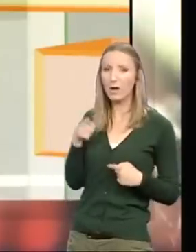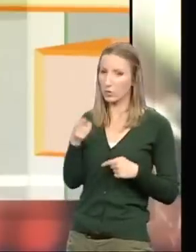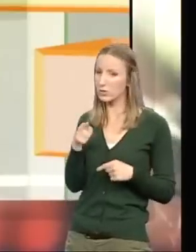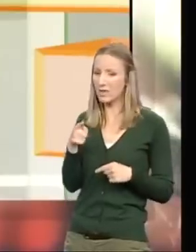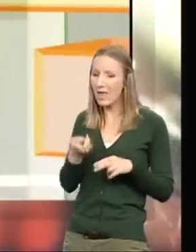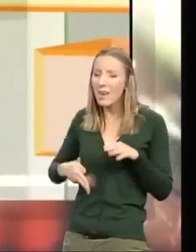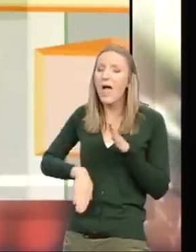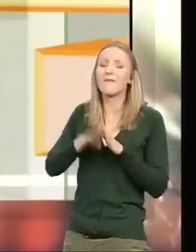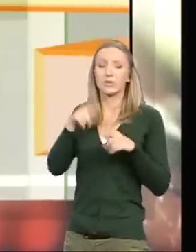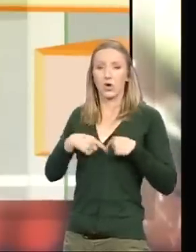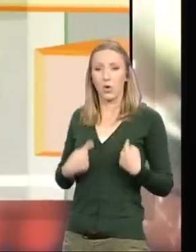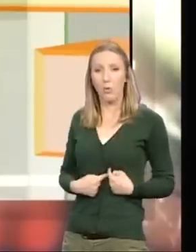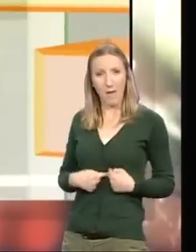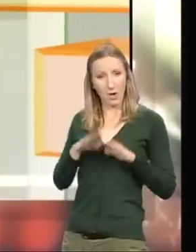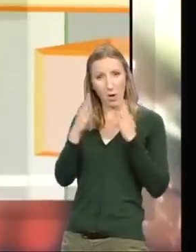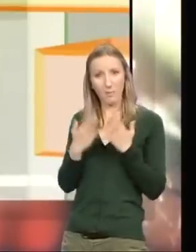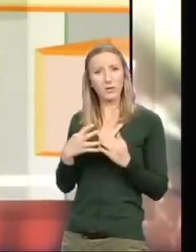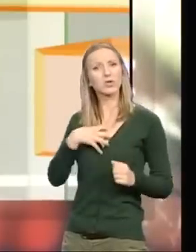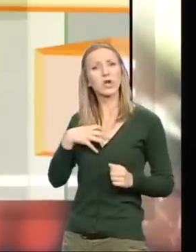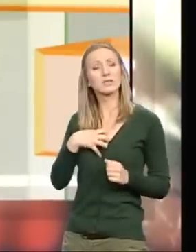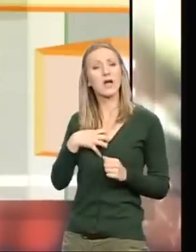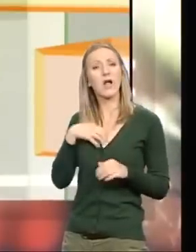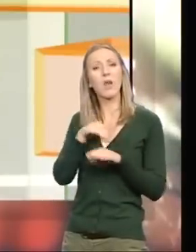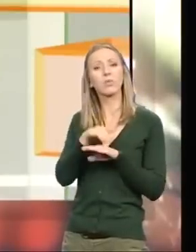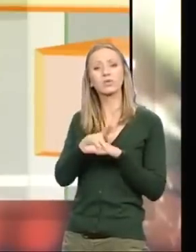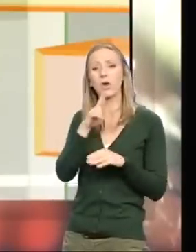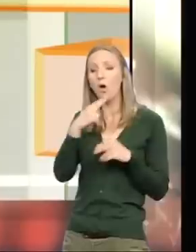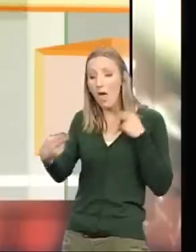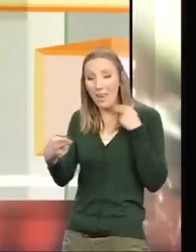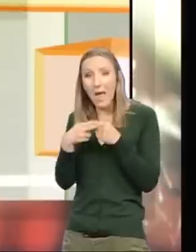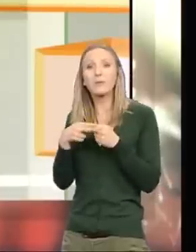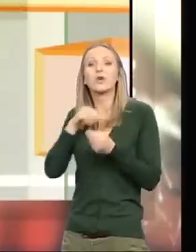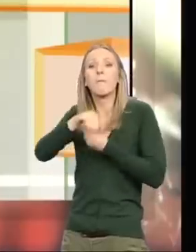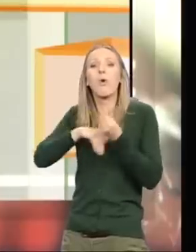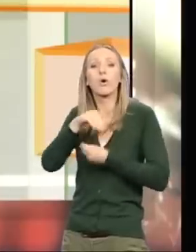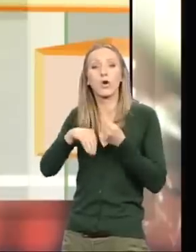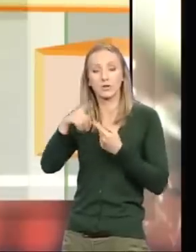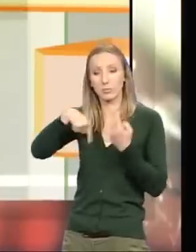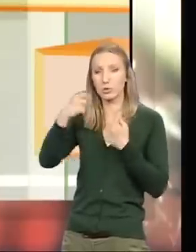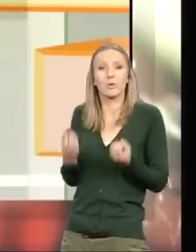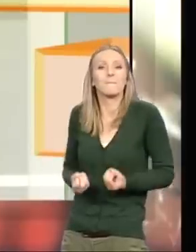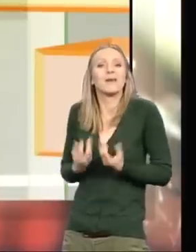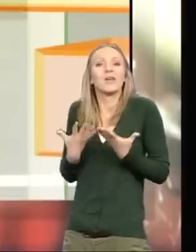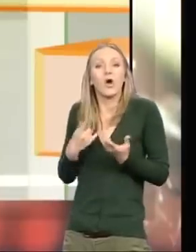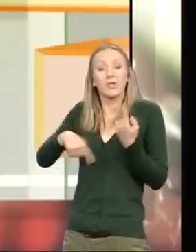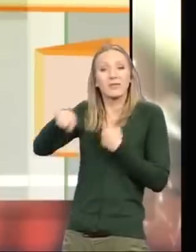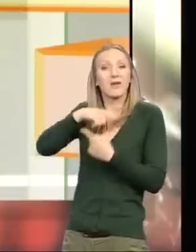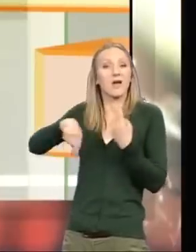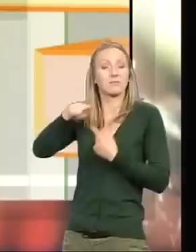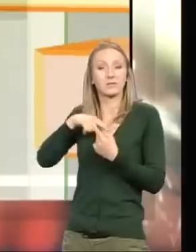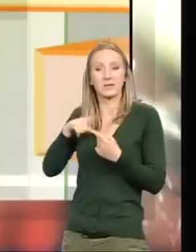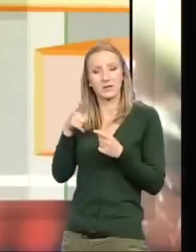najhumaniji oblik socijalna usluga koja je najbliža porodičnom okruženju u jednoj prirodnoj sredini i svakako da